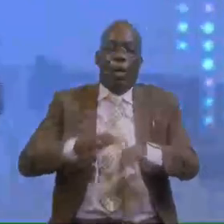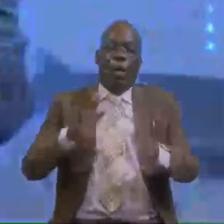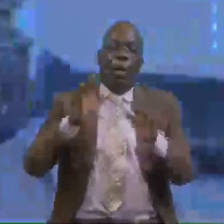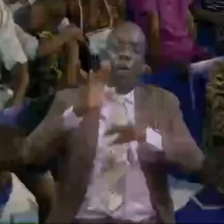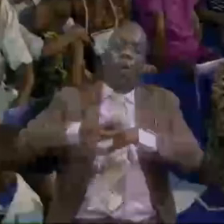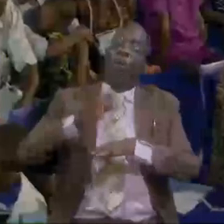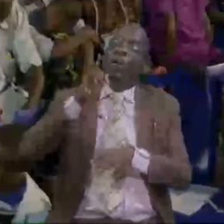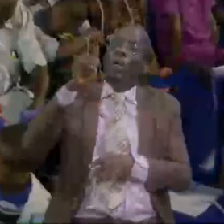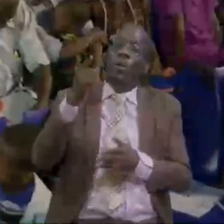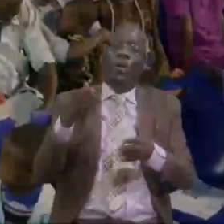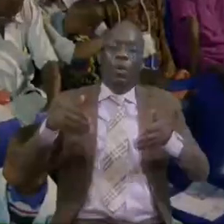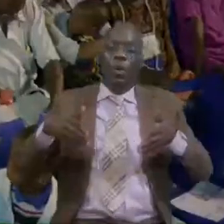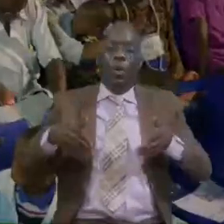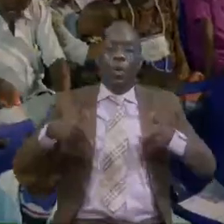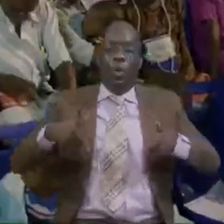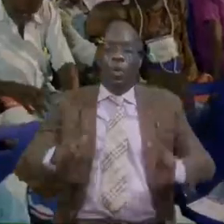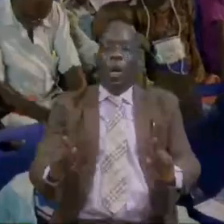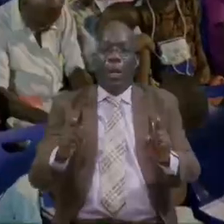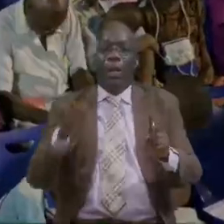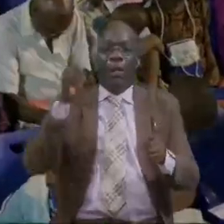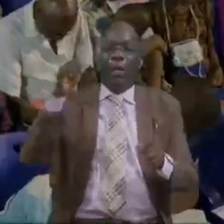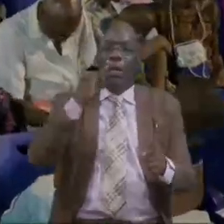est près.